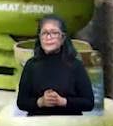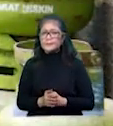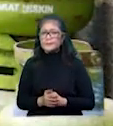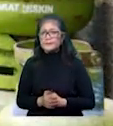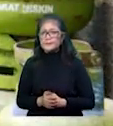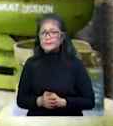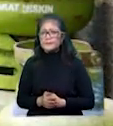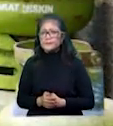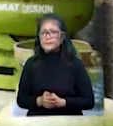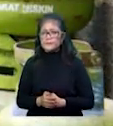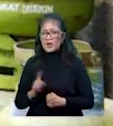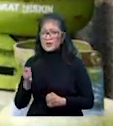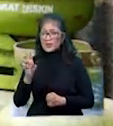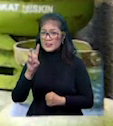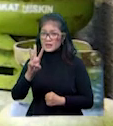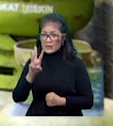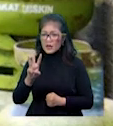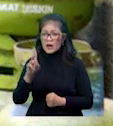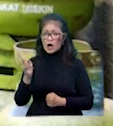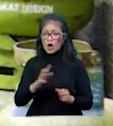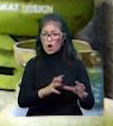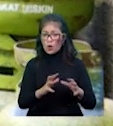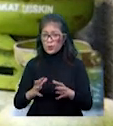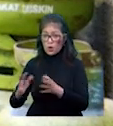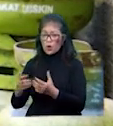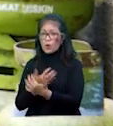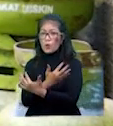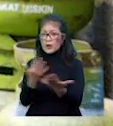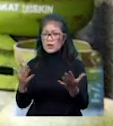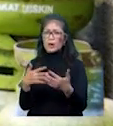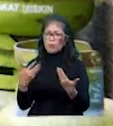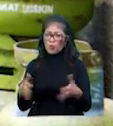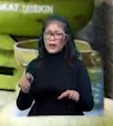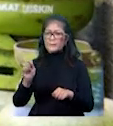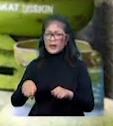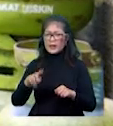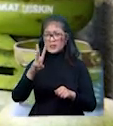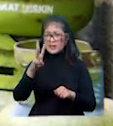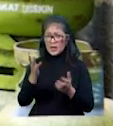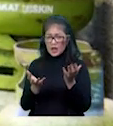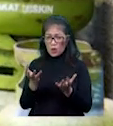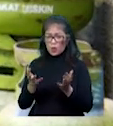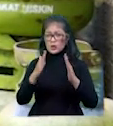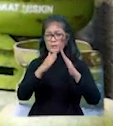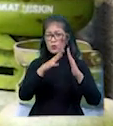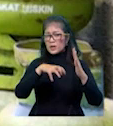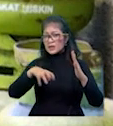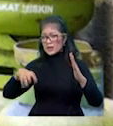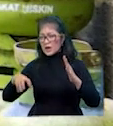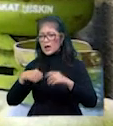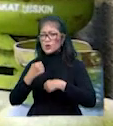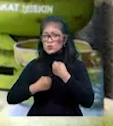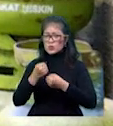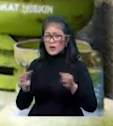ada tiga jenis konsumen yang diperbolehkan untuk menggunakan elpiji 3 kg yang pertama ialah rumah tangga kemudian usaha mikro